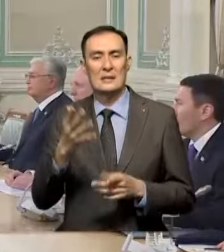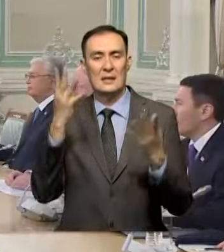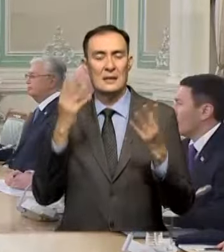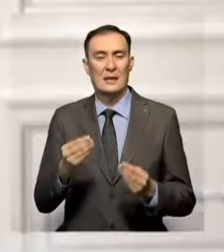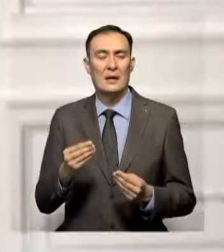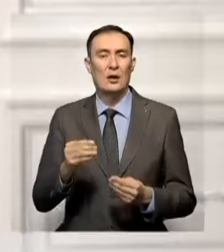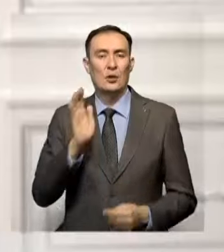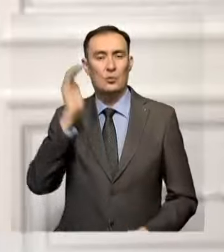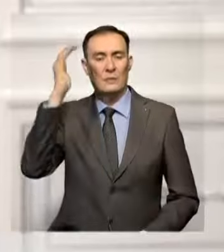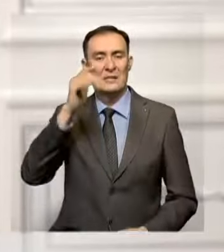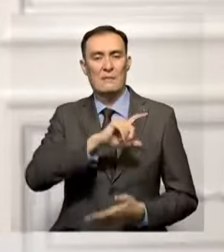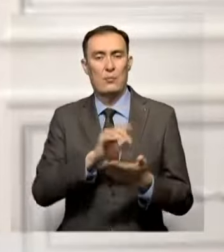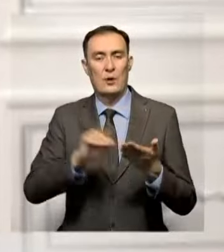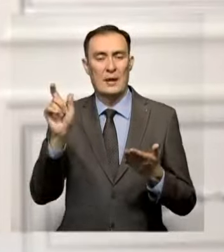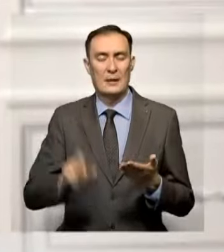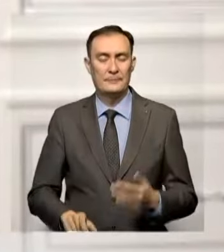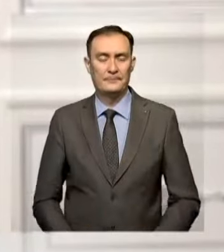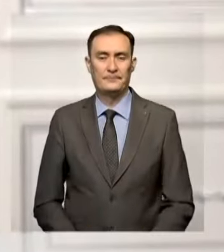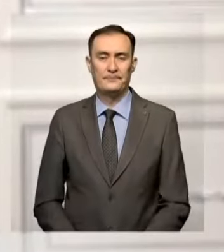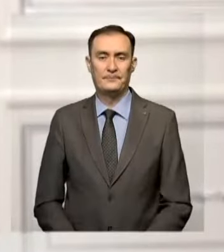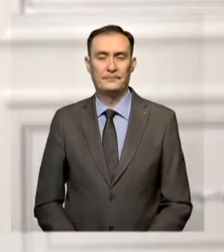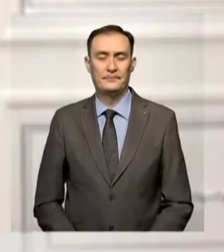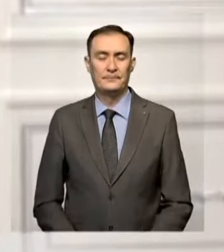рождения туркменского поэта.